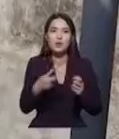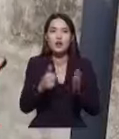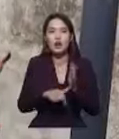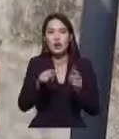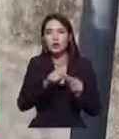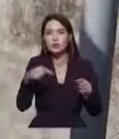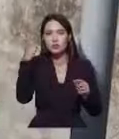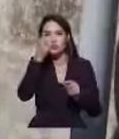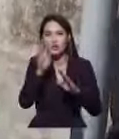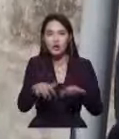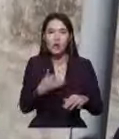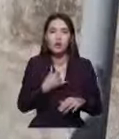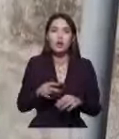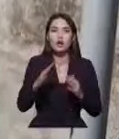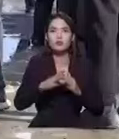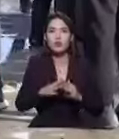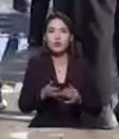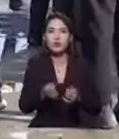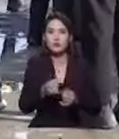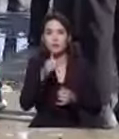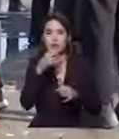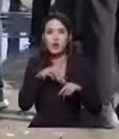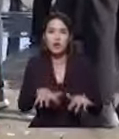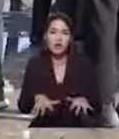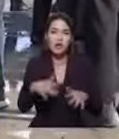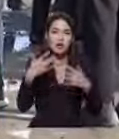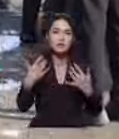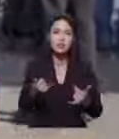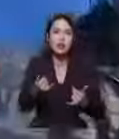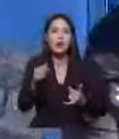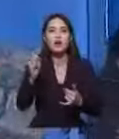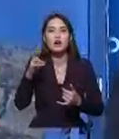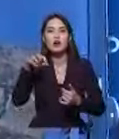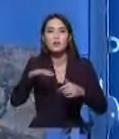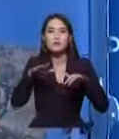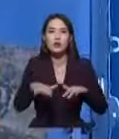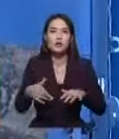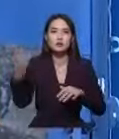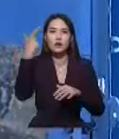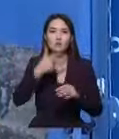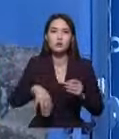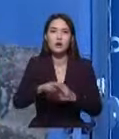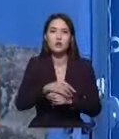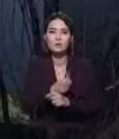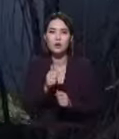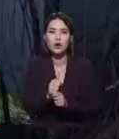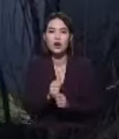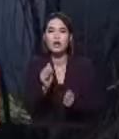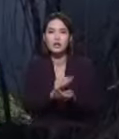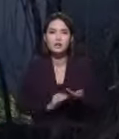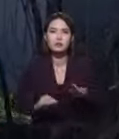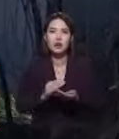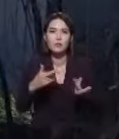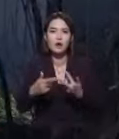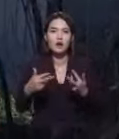тиесілі. Біз өз баспанамыз үшін уайымдаймыз. Саяжайды Ақтас ауылына кіргіземіз деген ақжағалылар бас жоспарды қайта-қайта ауыстырыпты.